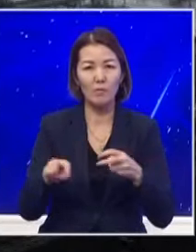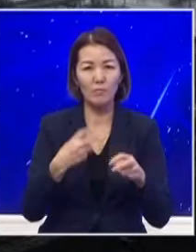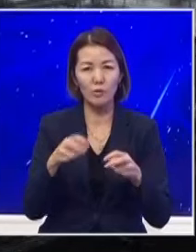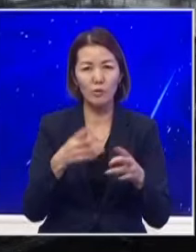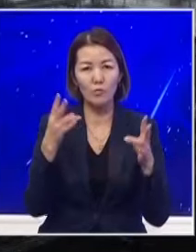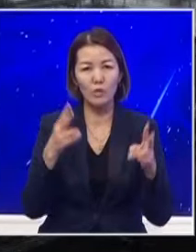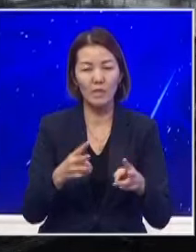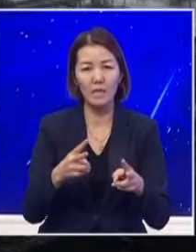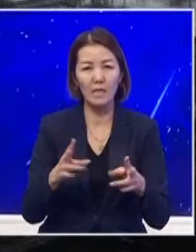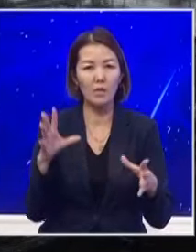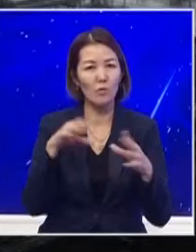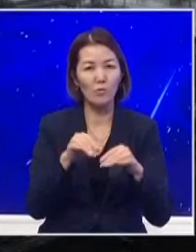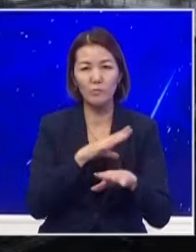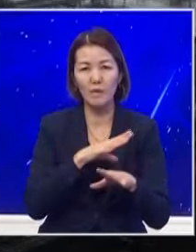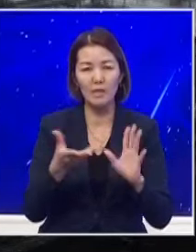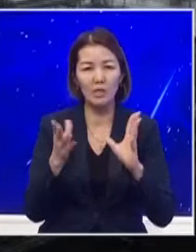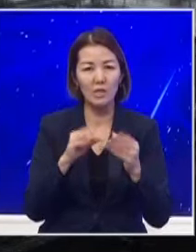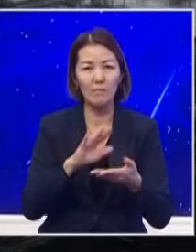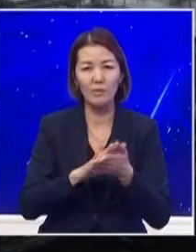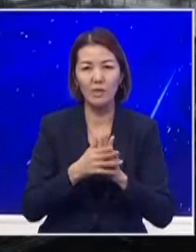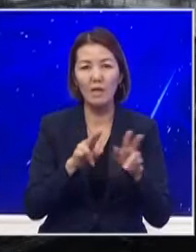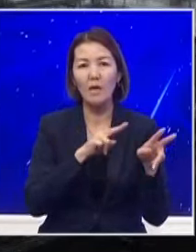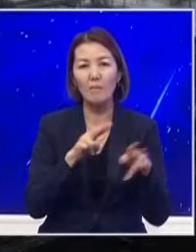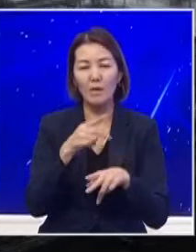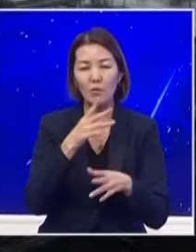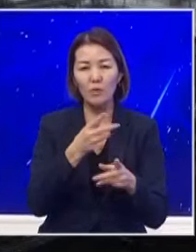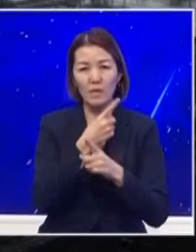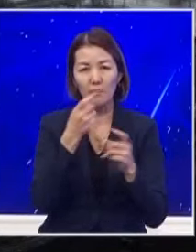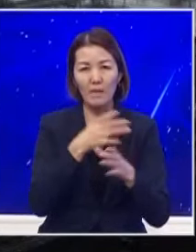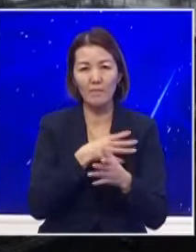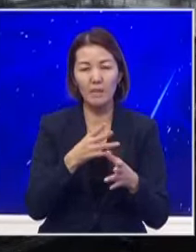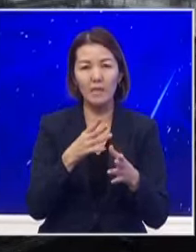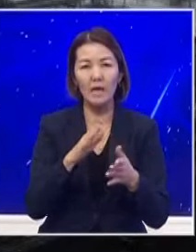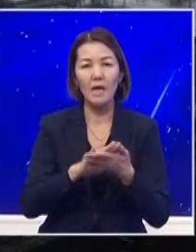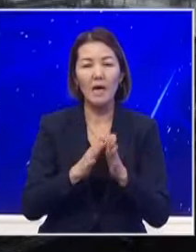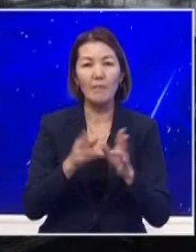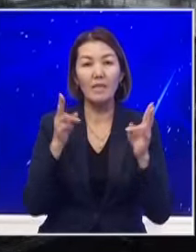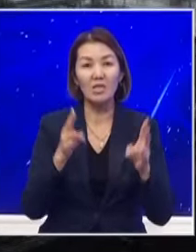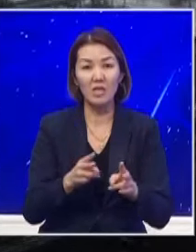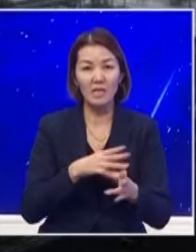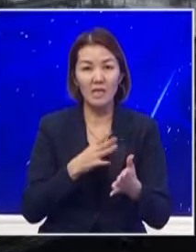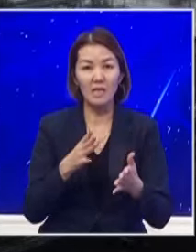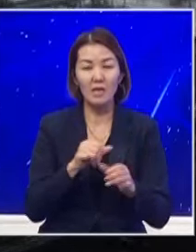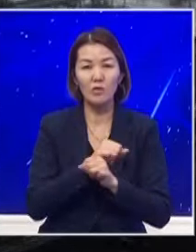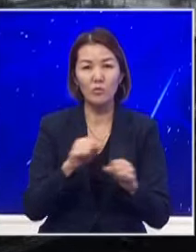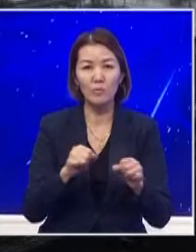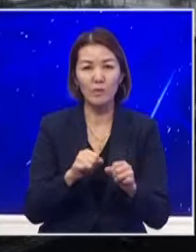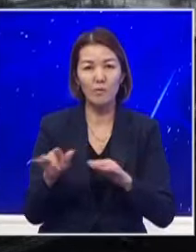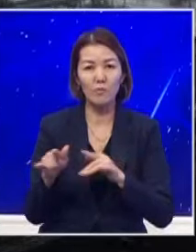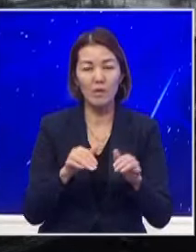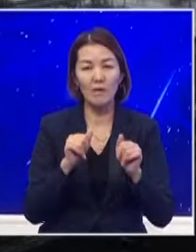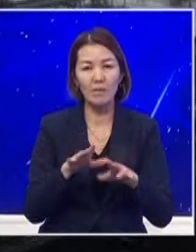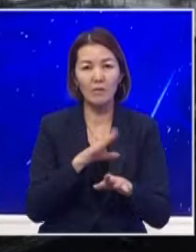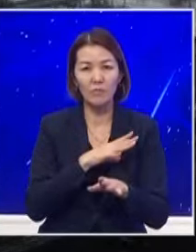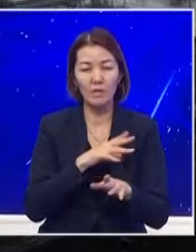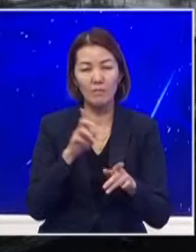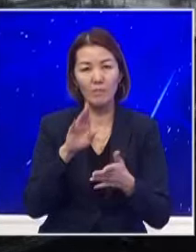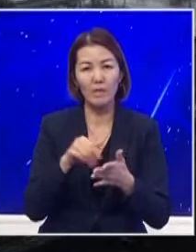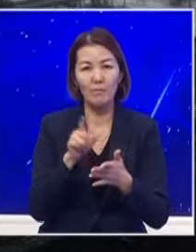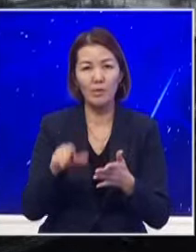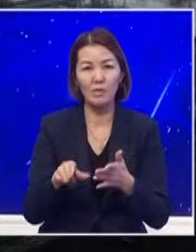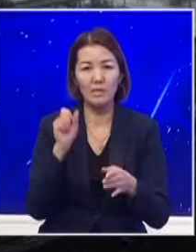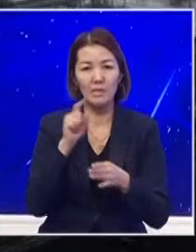бұзылу жағдайларын қоспағанда жалпы ахуал бақылауда екенін мәлімдеді. Апаттық жағдайларға жол бермеу шаралары қабылданып жатыр. Мемлекет